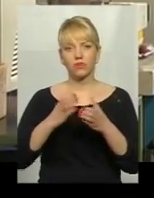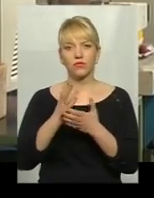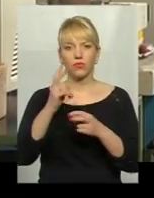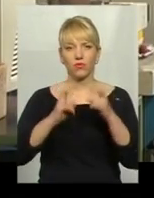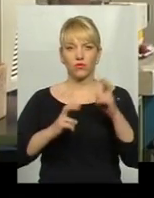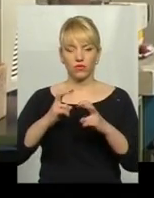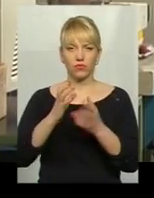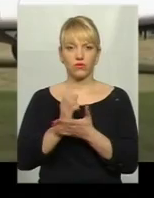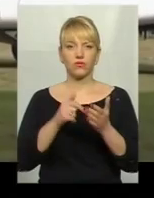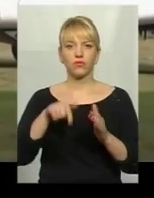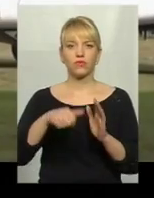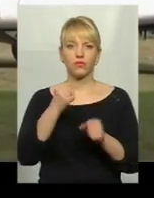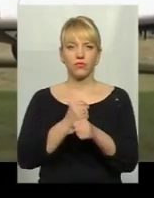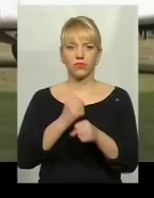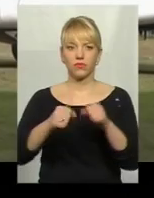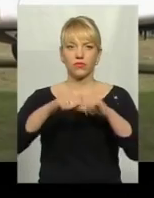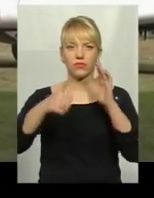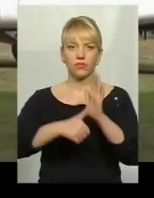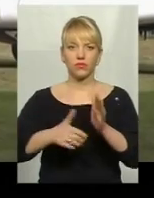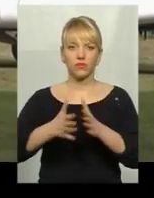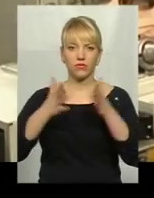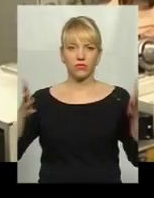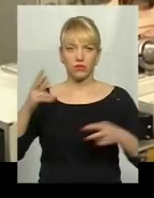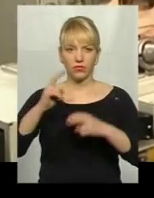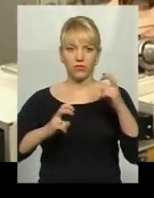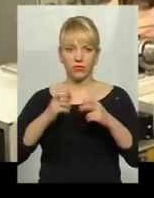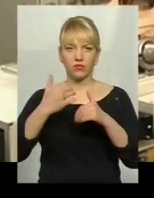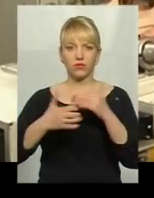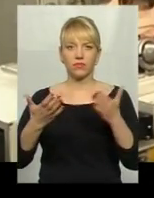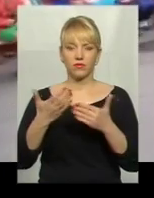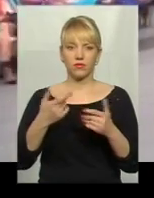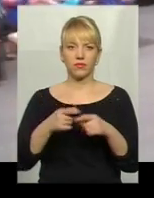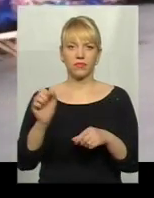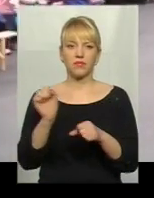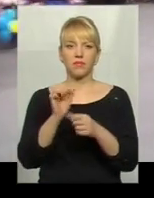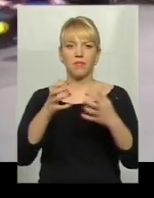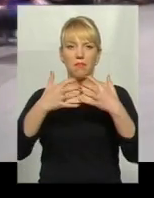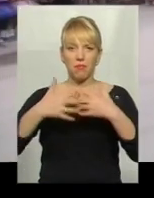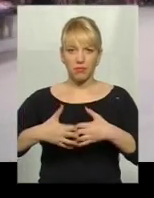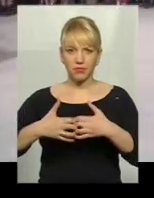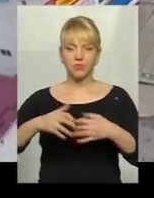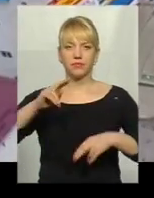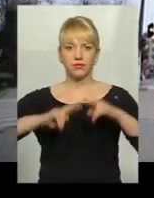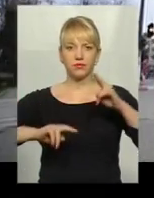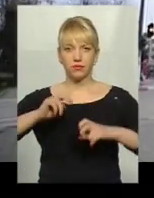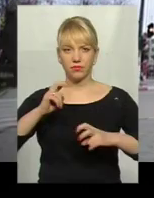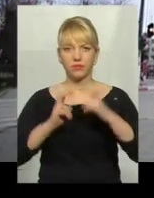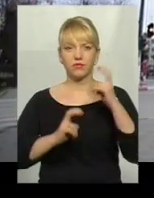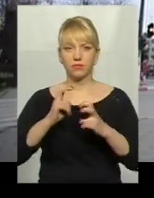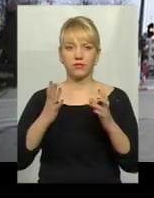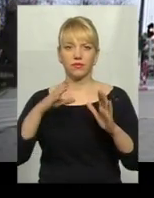потенціал. Тут працює 16 великих підприємств, серед яких і машинобудівний завод, що входить до